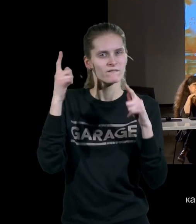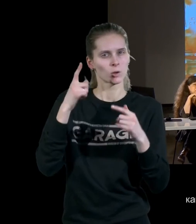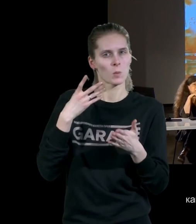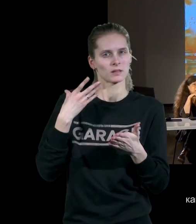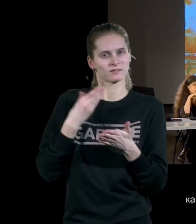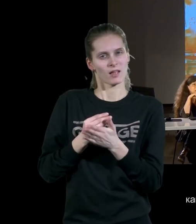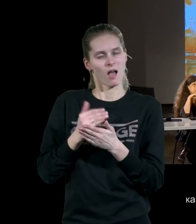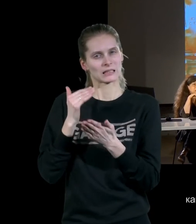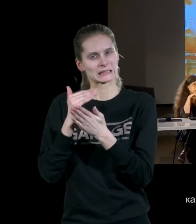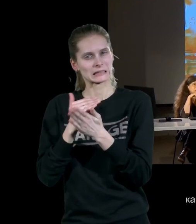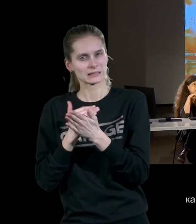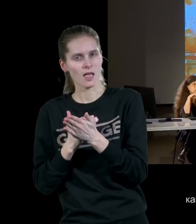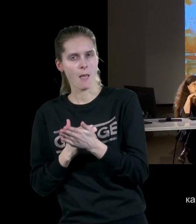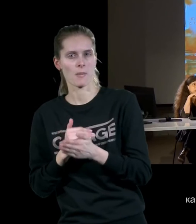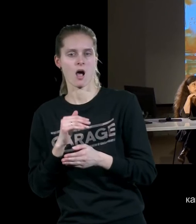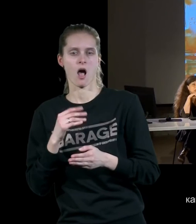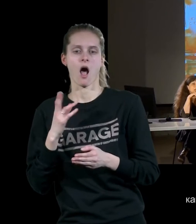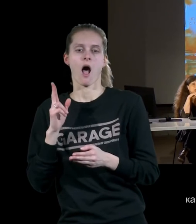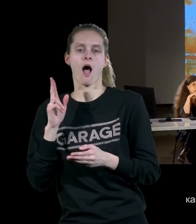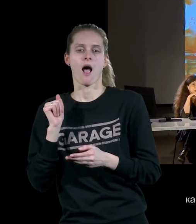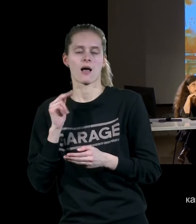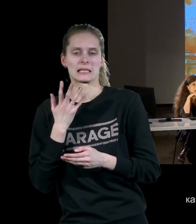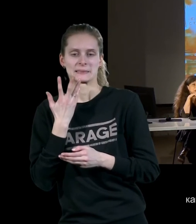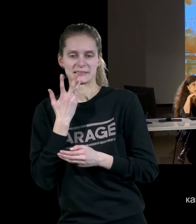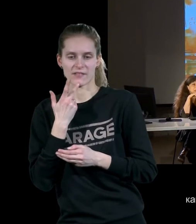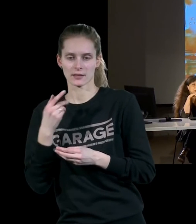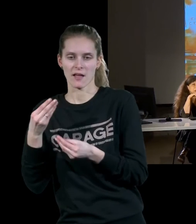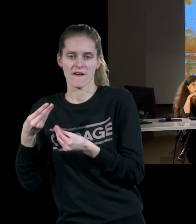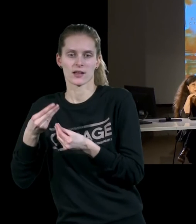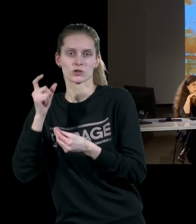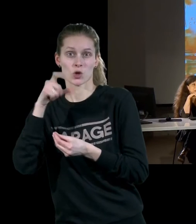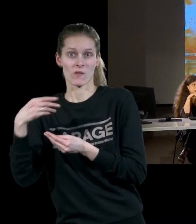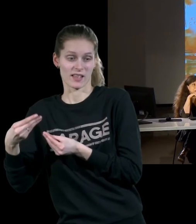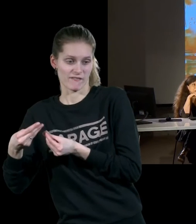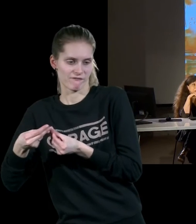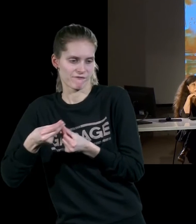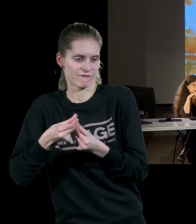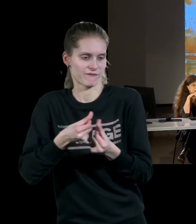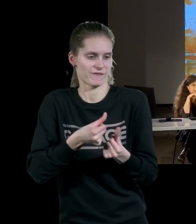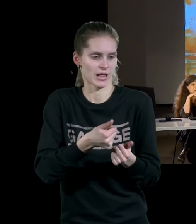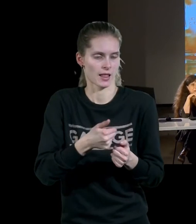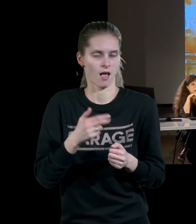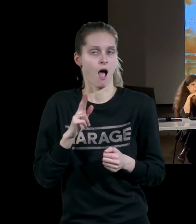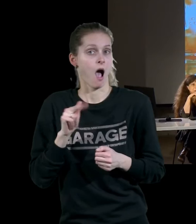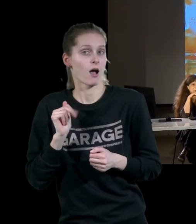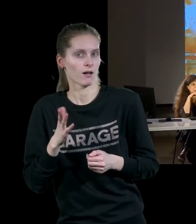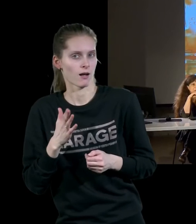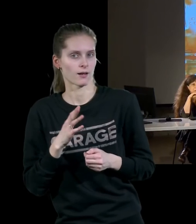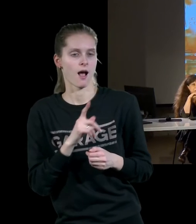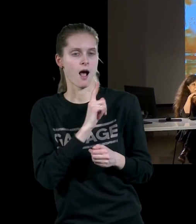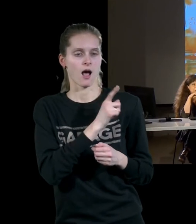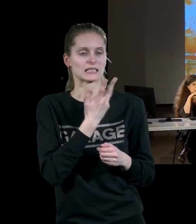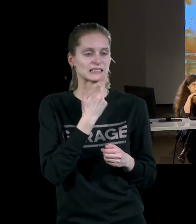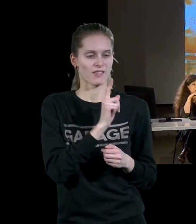цвета, различные цвета воздействуют на сознание человека. То есть, как бы, где за каждым цветом